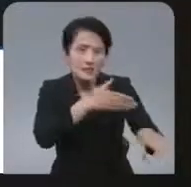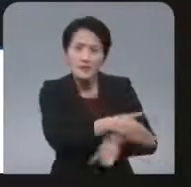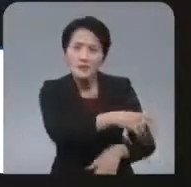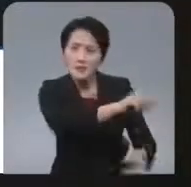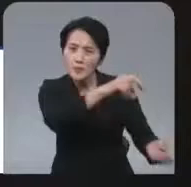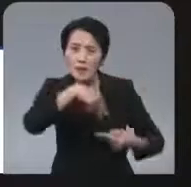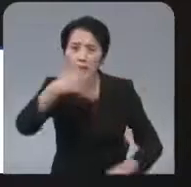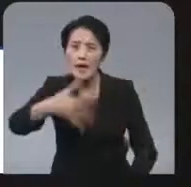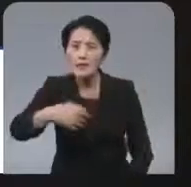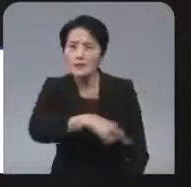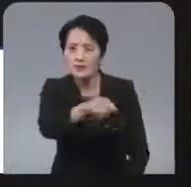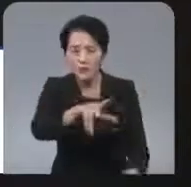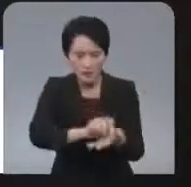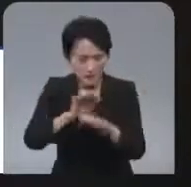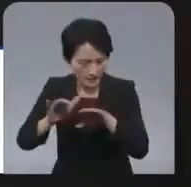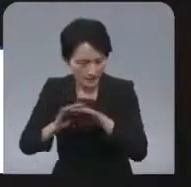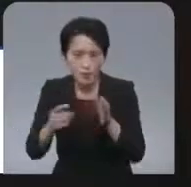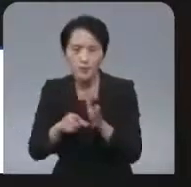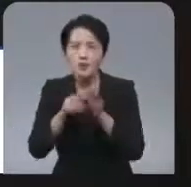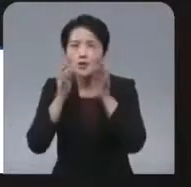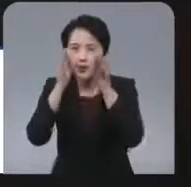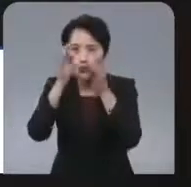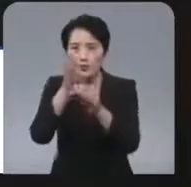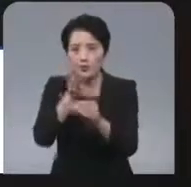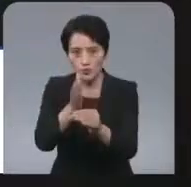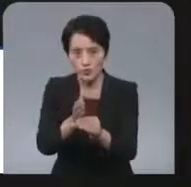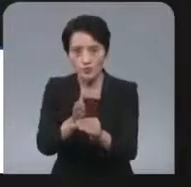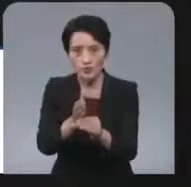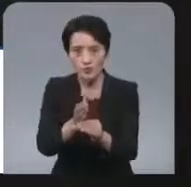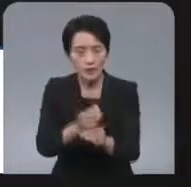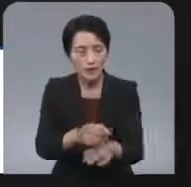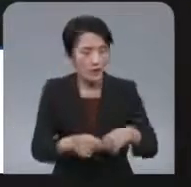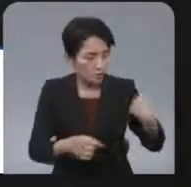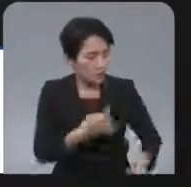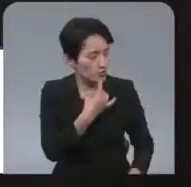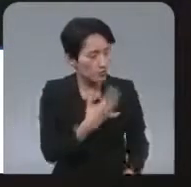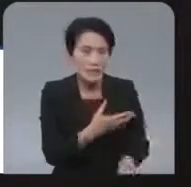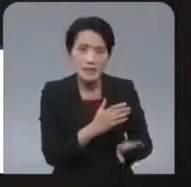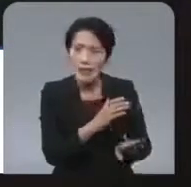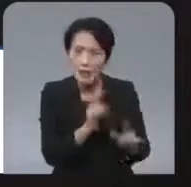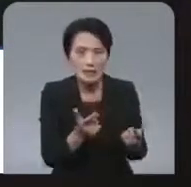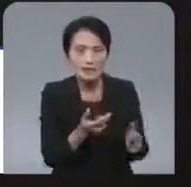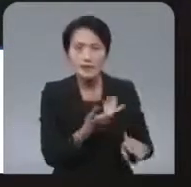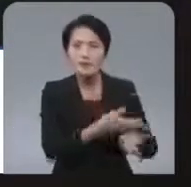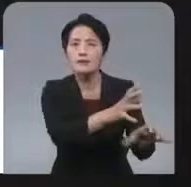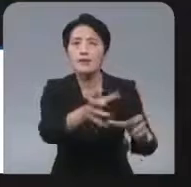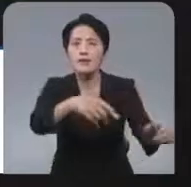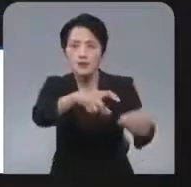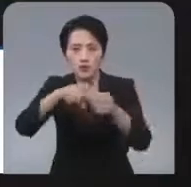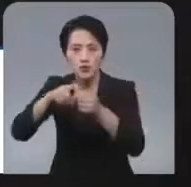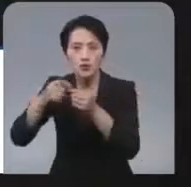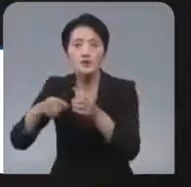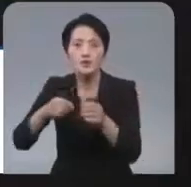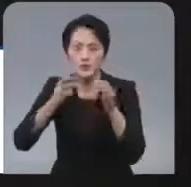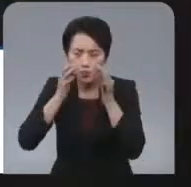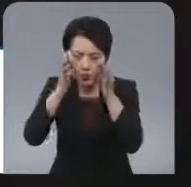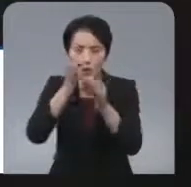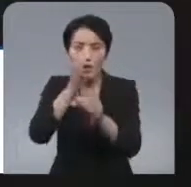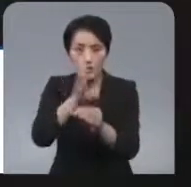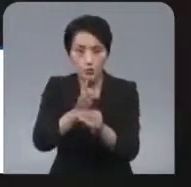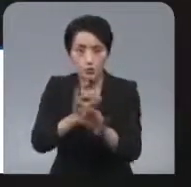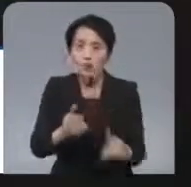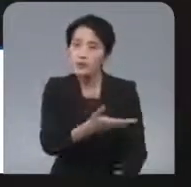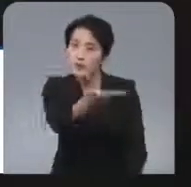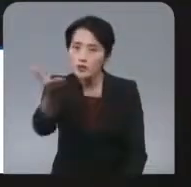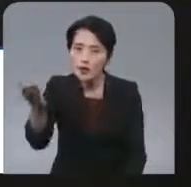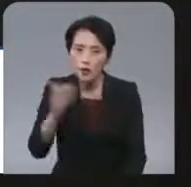чтобы найти альтернативные источники импорта президент призвал население страны не поддаваться панике хотя в